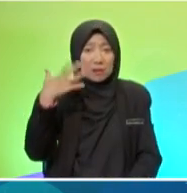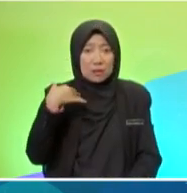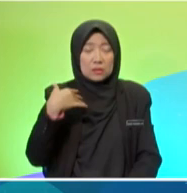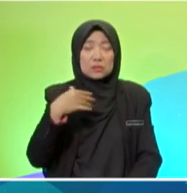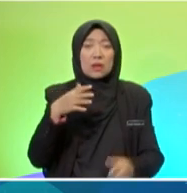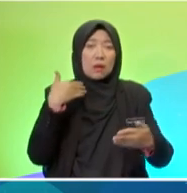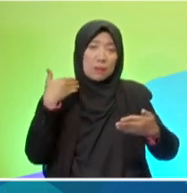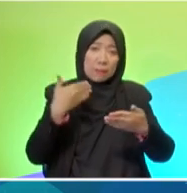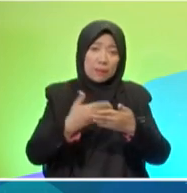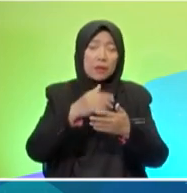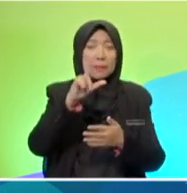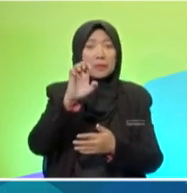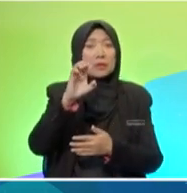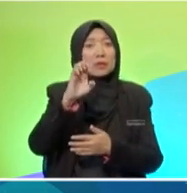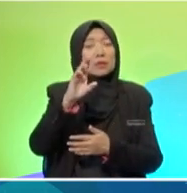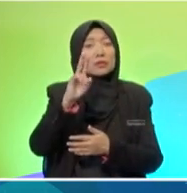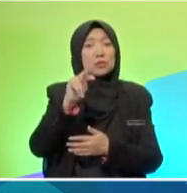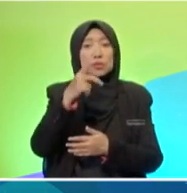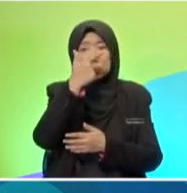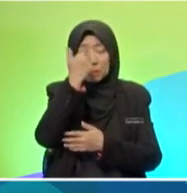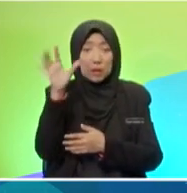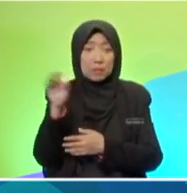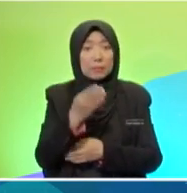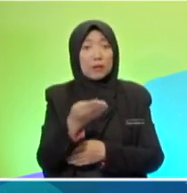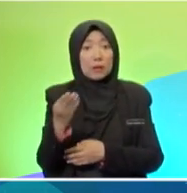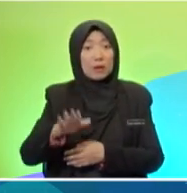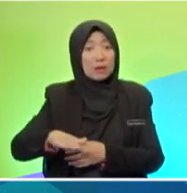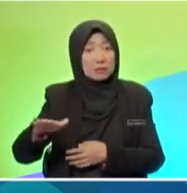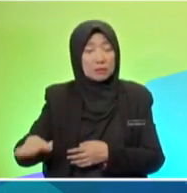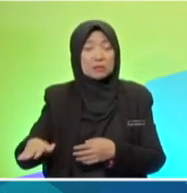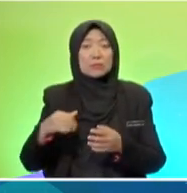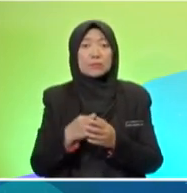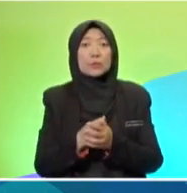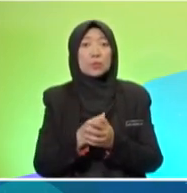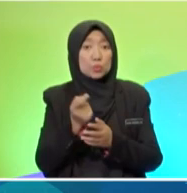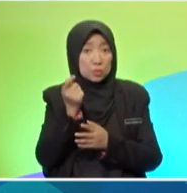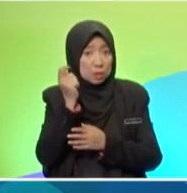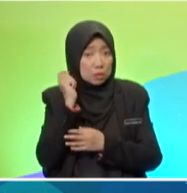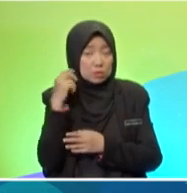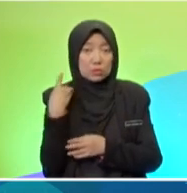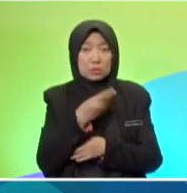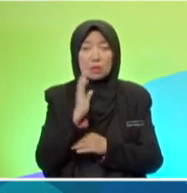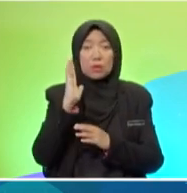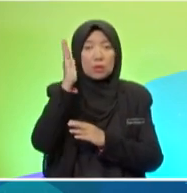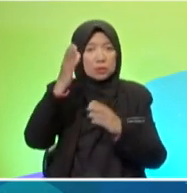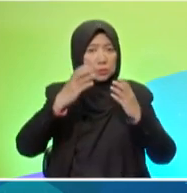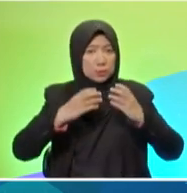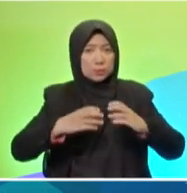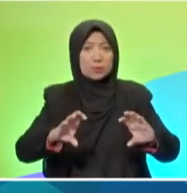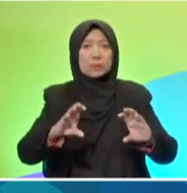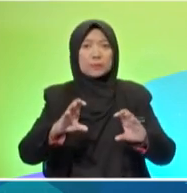Amin terambil barang milik adiknya berdasarkan situasi Itu tadi kita akan coba untuk mengenal pasti